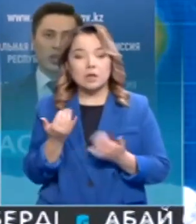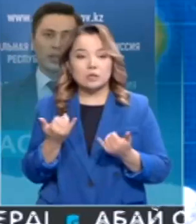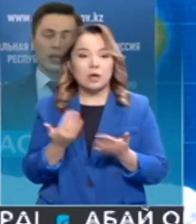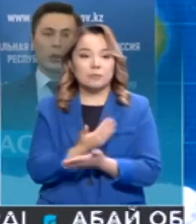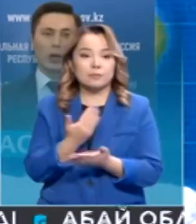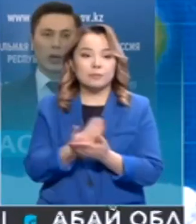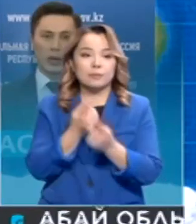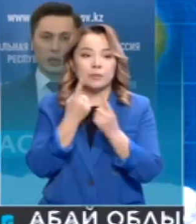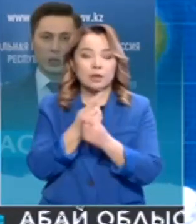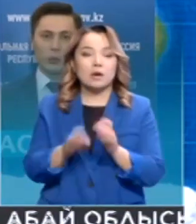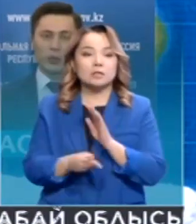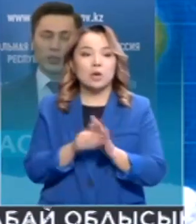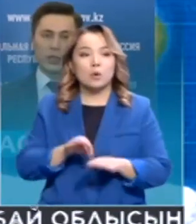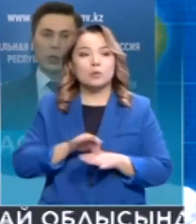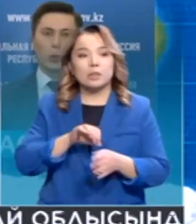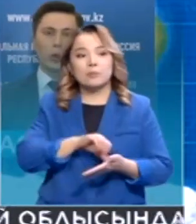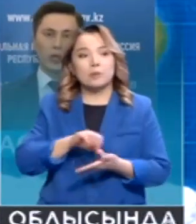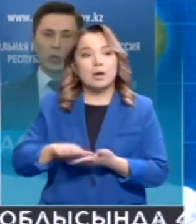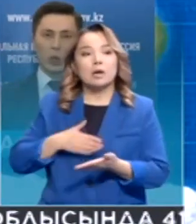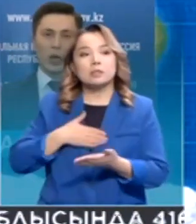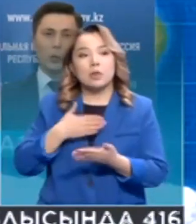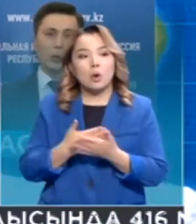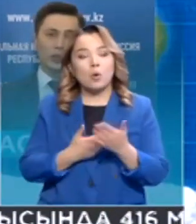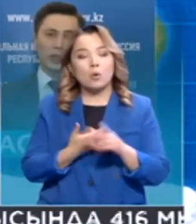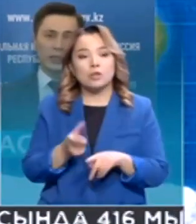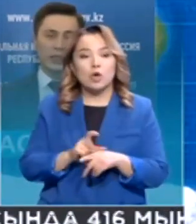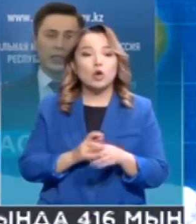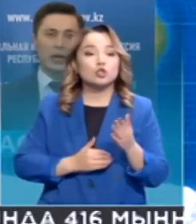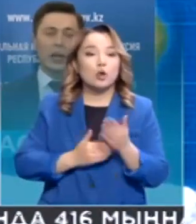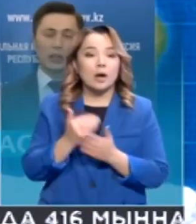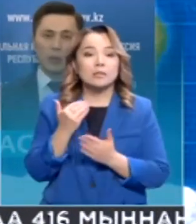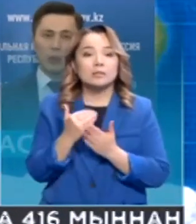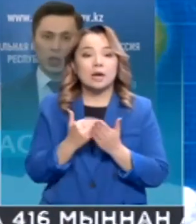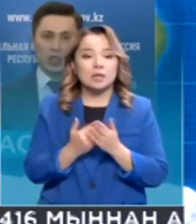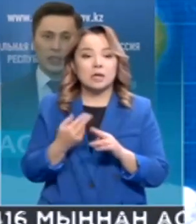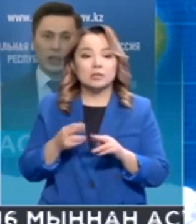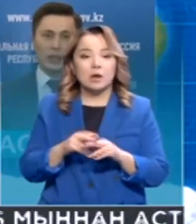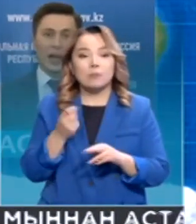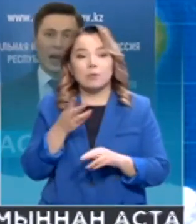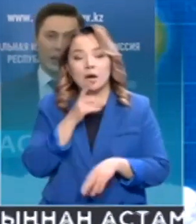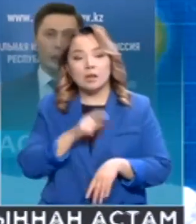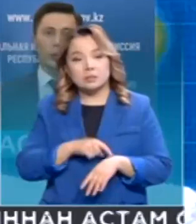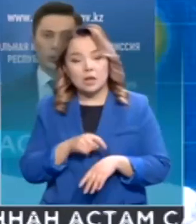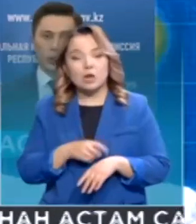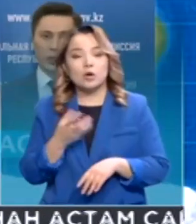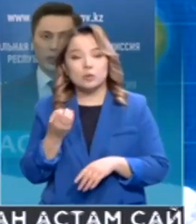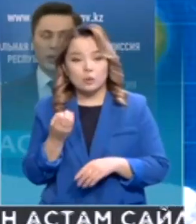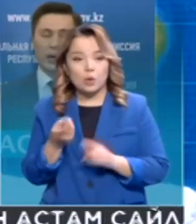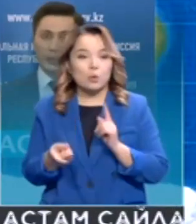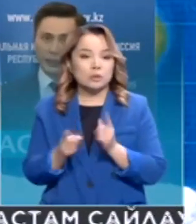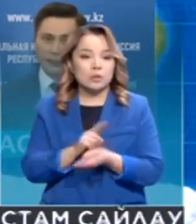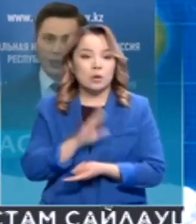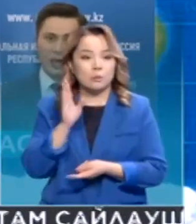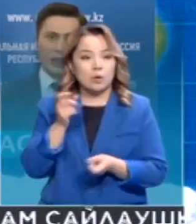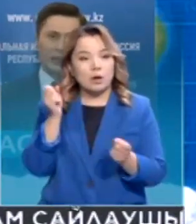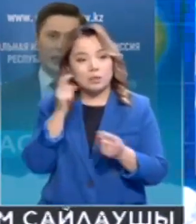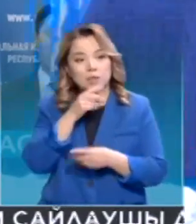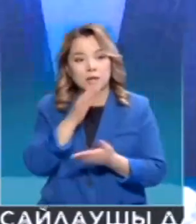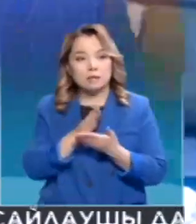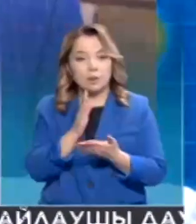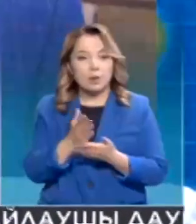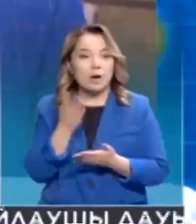ақпарат бойынша сайлауға қатысу белсенділігі өте жоғары. Бұл статистикада алдағы бірнеше сағатта әлі өзгеретіні